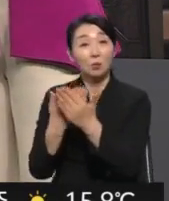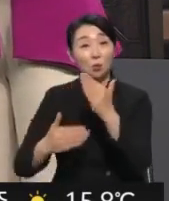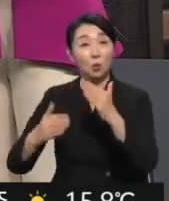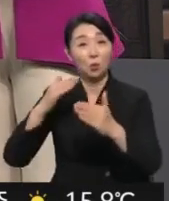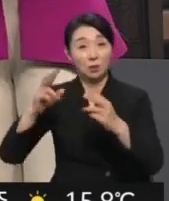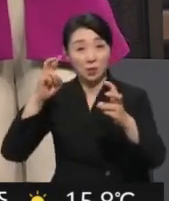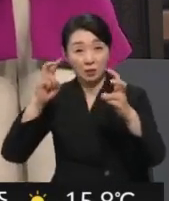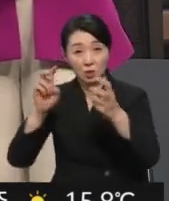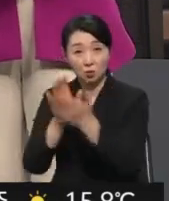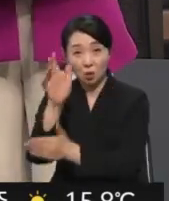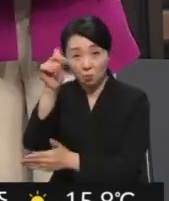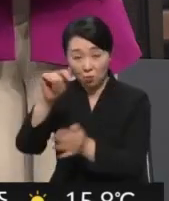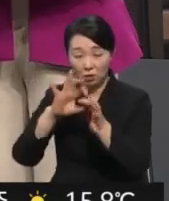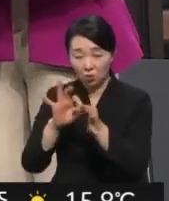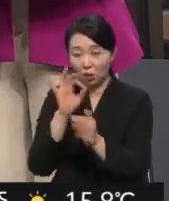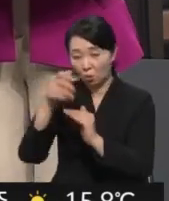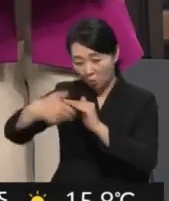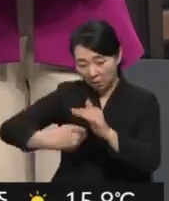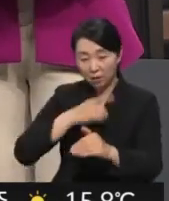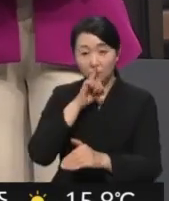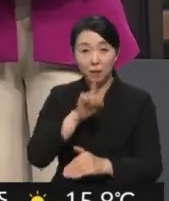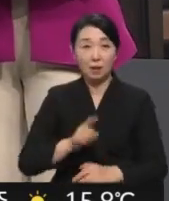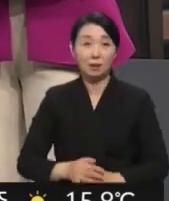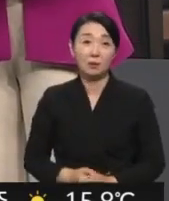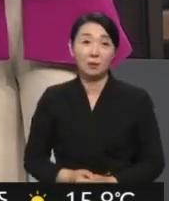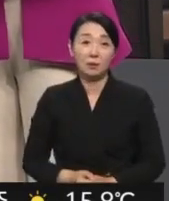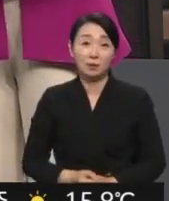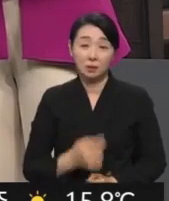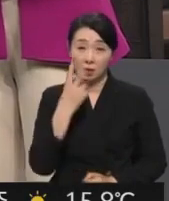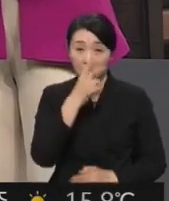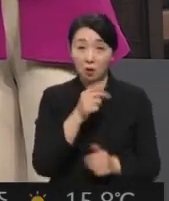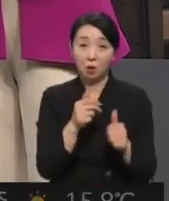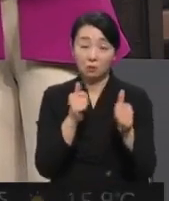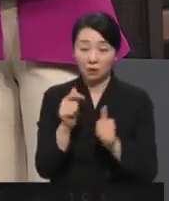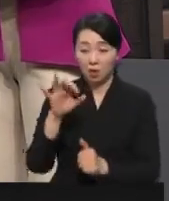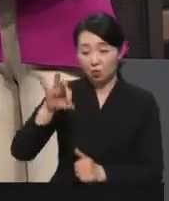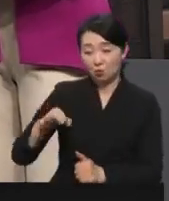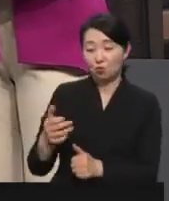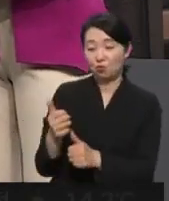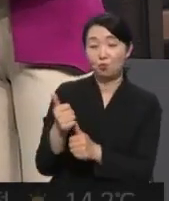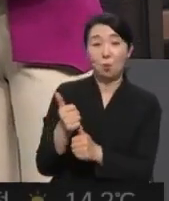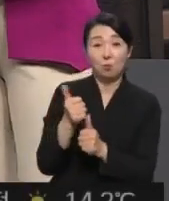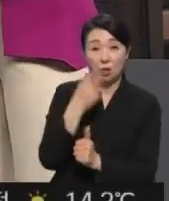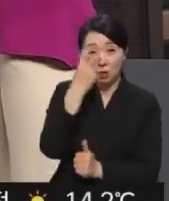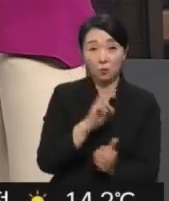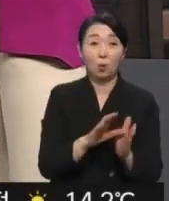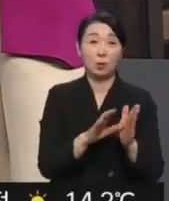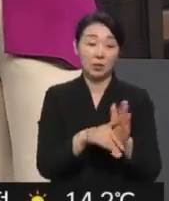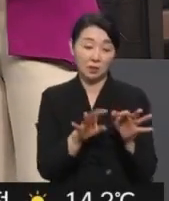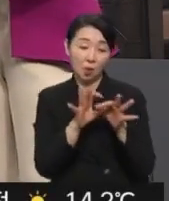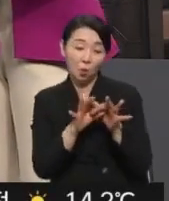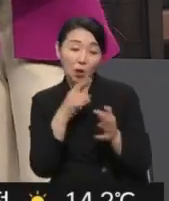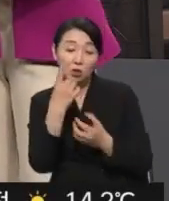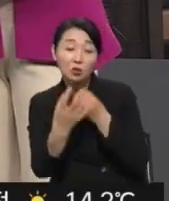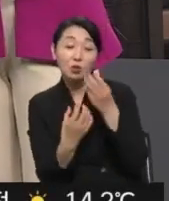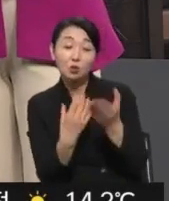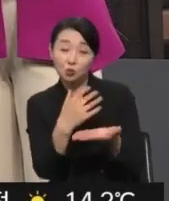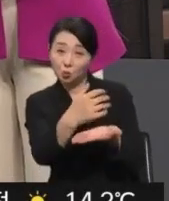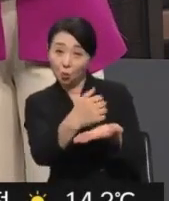이 김 부원장이 받았다는 겁니다. 검찰은 유 전 본부장을 조사하는 과정에서 관련 지분을